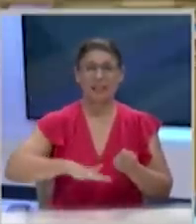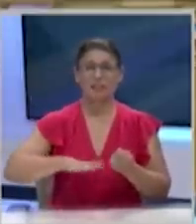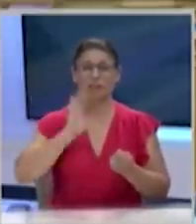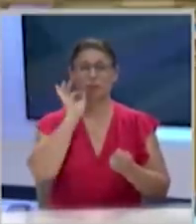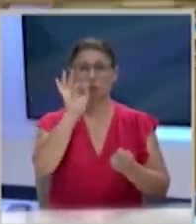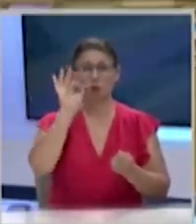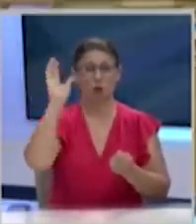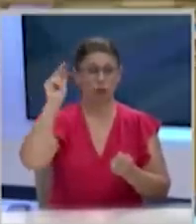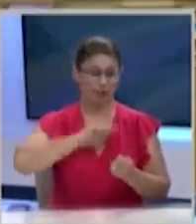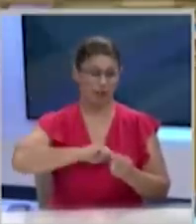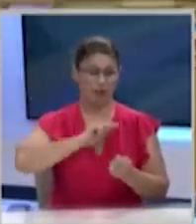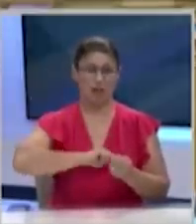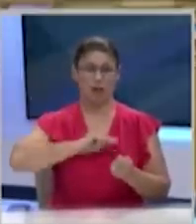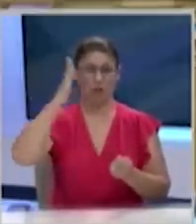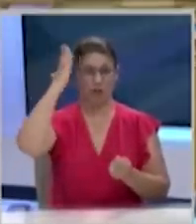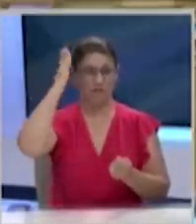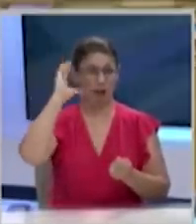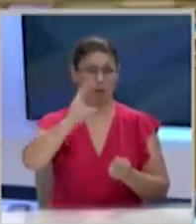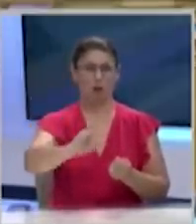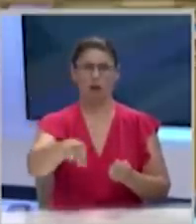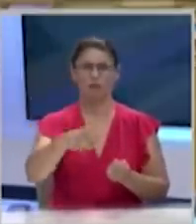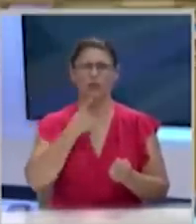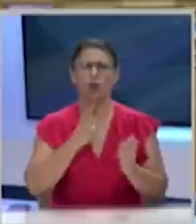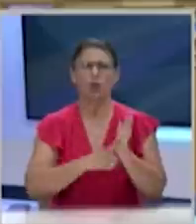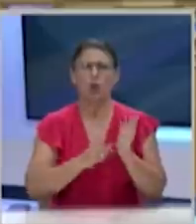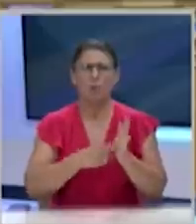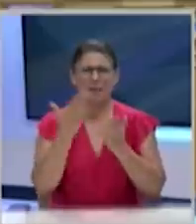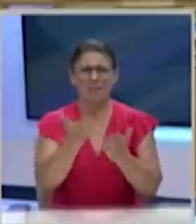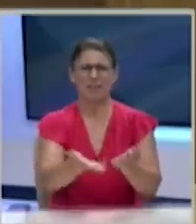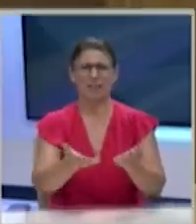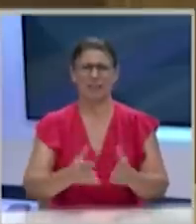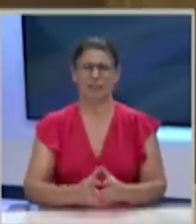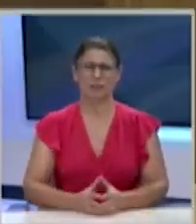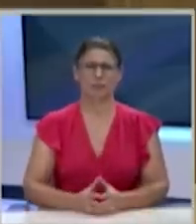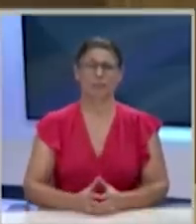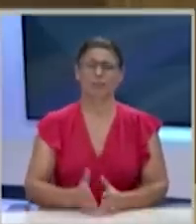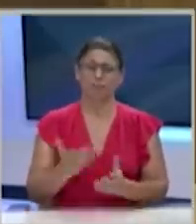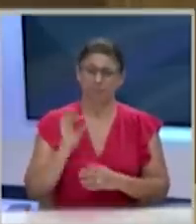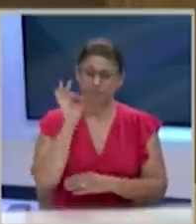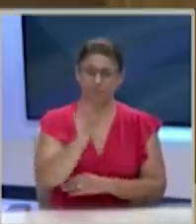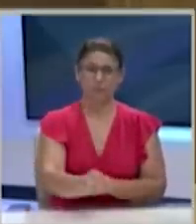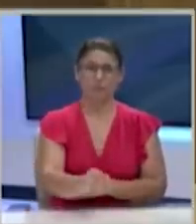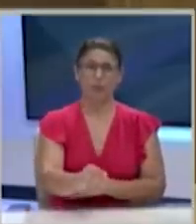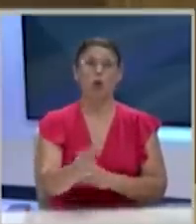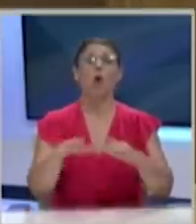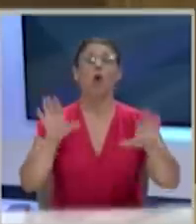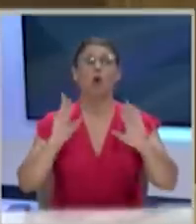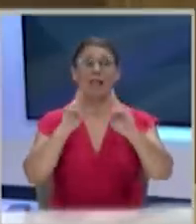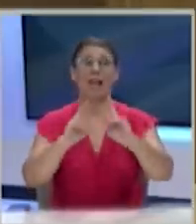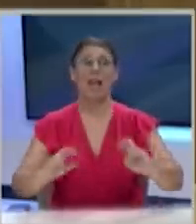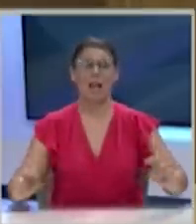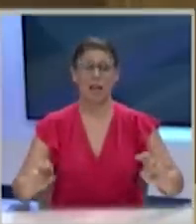του κεφαλαίου. Γιατί αυτά είναι. Όλοι οι νόμοι σας αυτοί είναι. Που έχει οδηγήσει σε ανεξέλεκτη